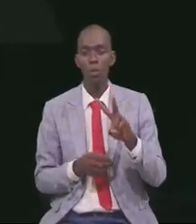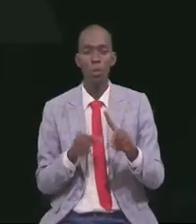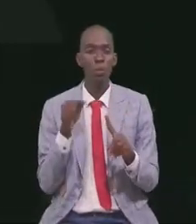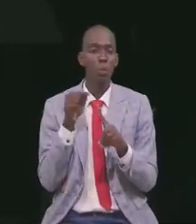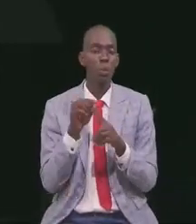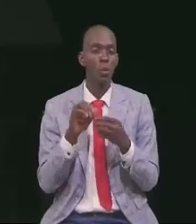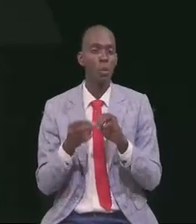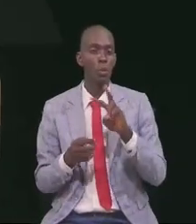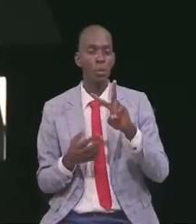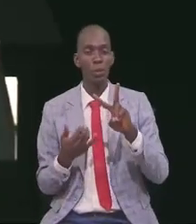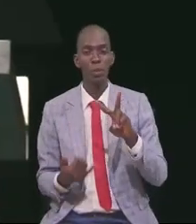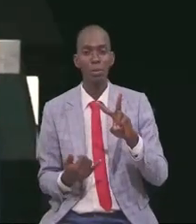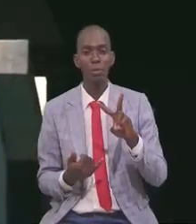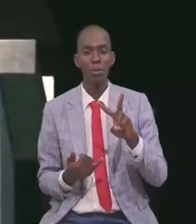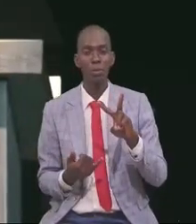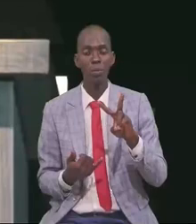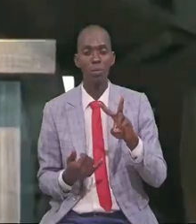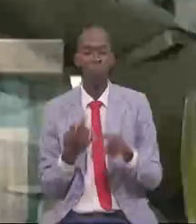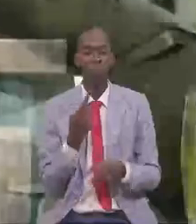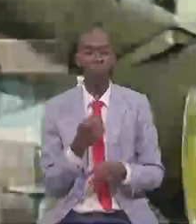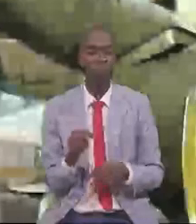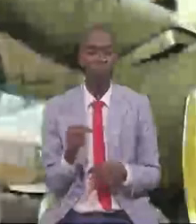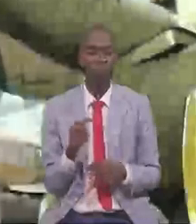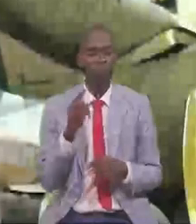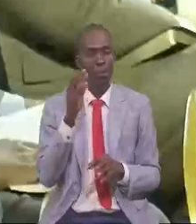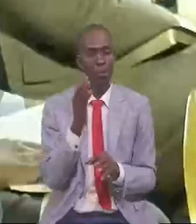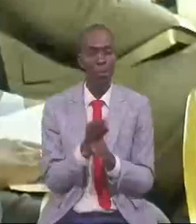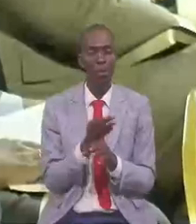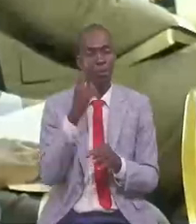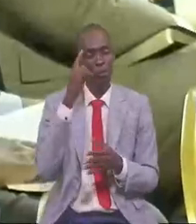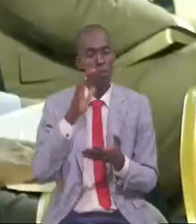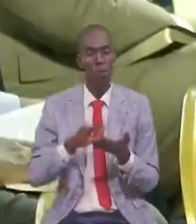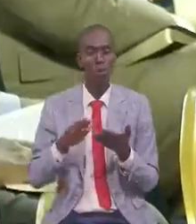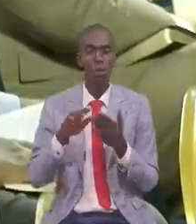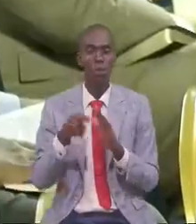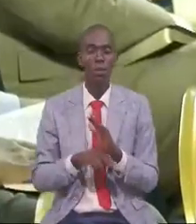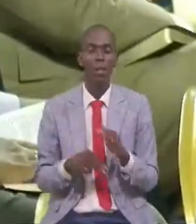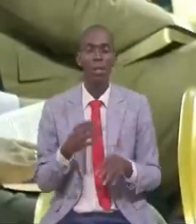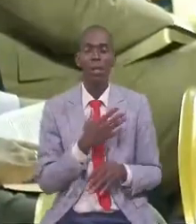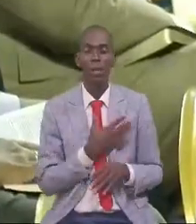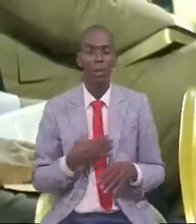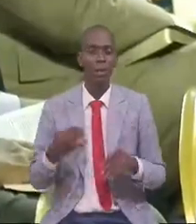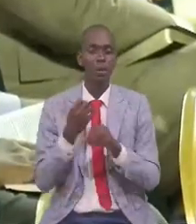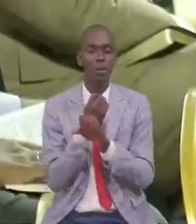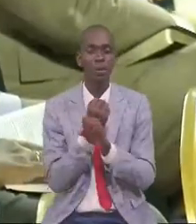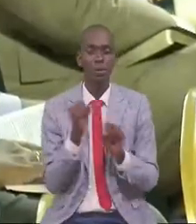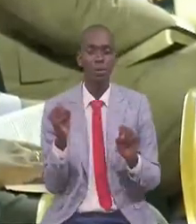Deuxième point, la foi pour le pardon et le salut à travers